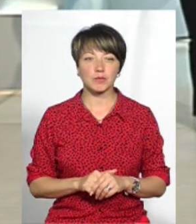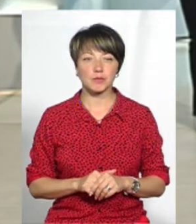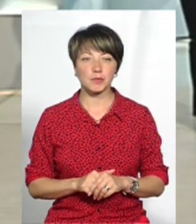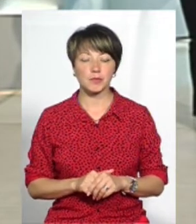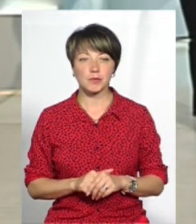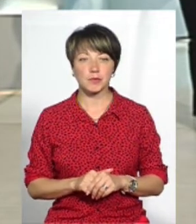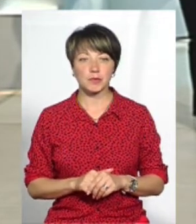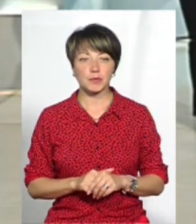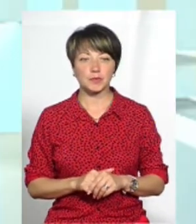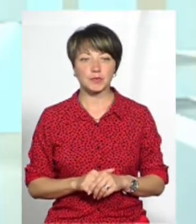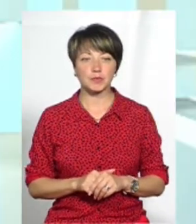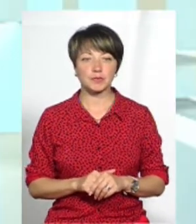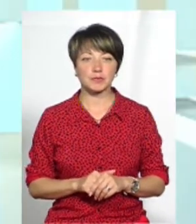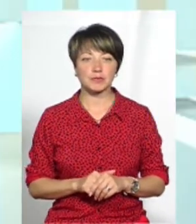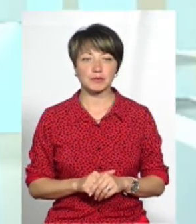неподалік від проспекту Миру.